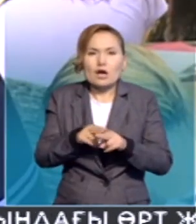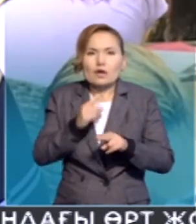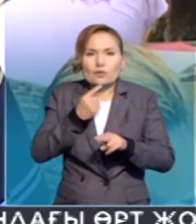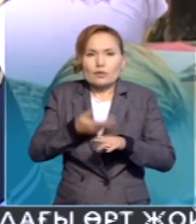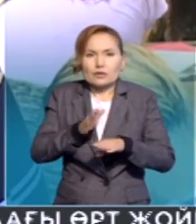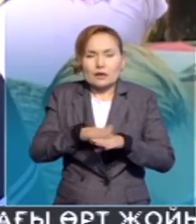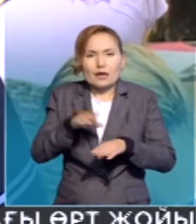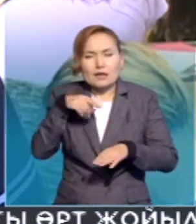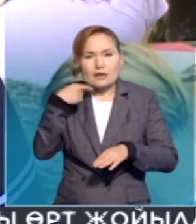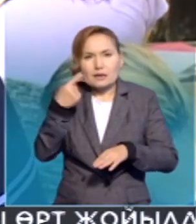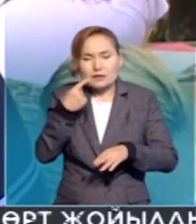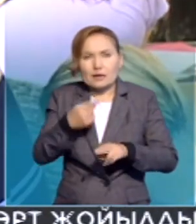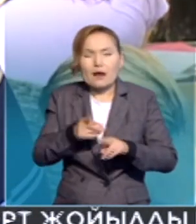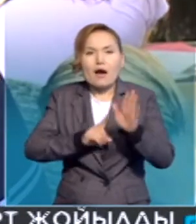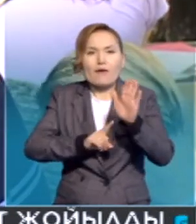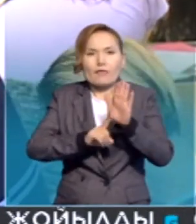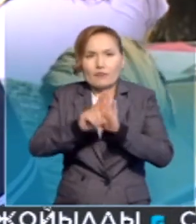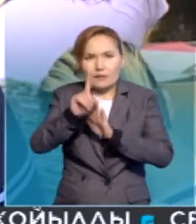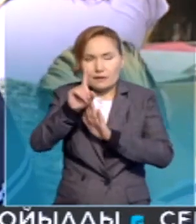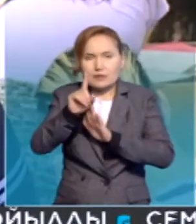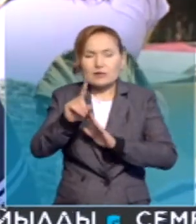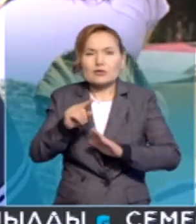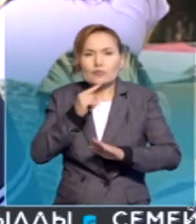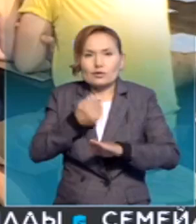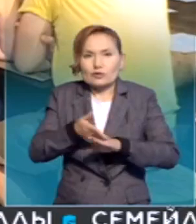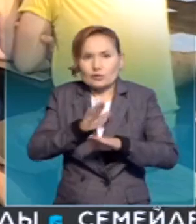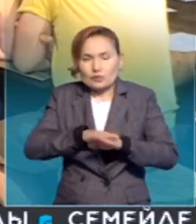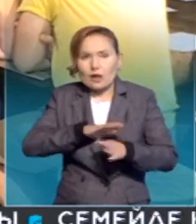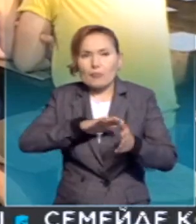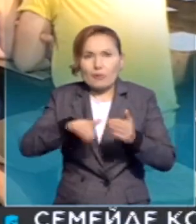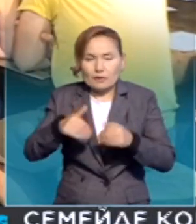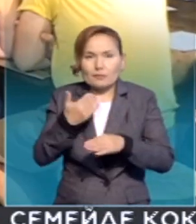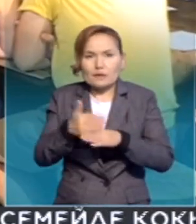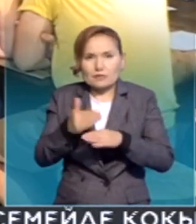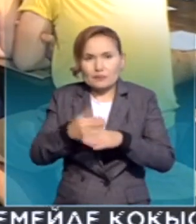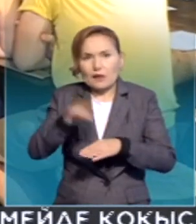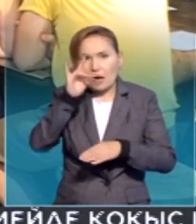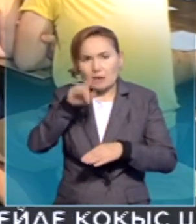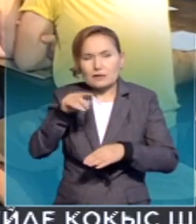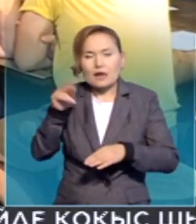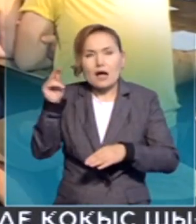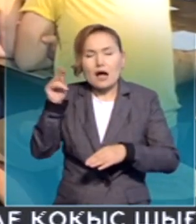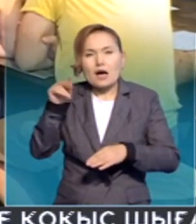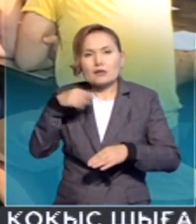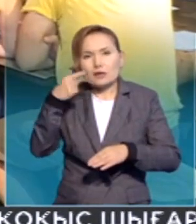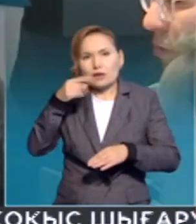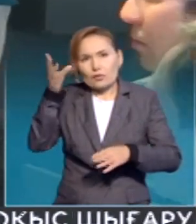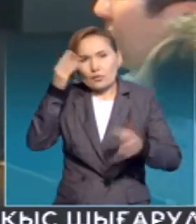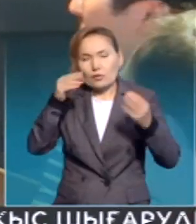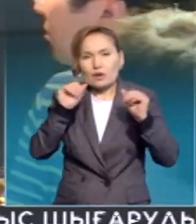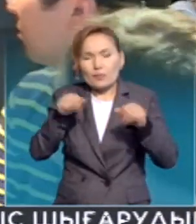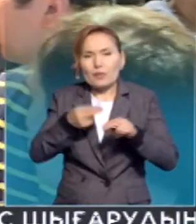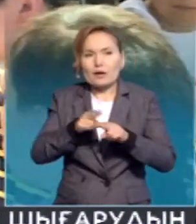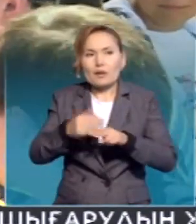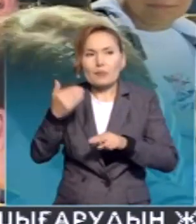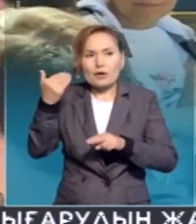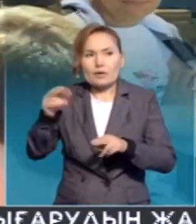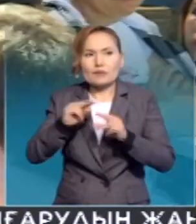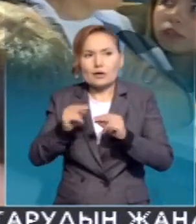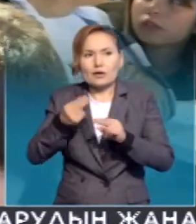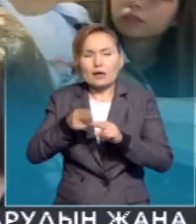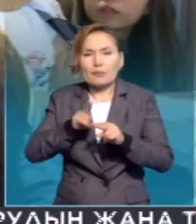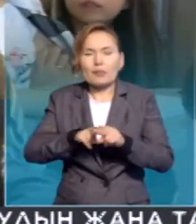Басын қатты болса, аяғы татты келеді. Клубтың негізін қалаушы Ақмола облысының тумасы Алексей Скалозубов.